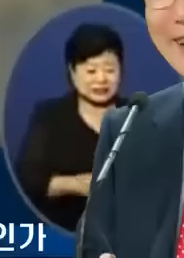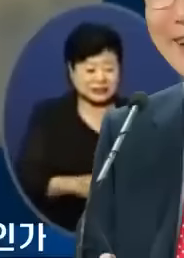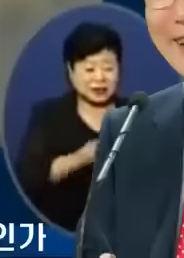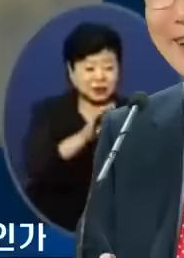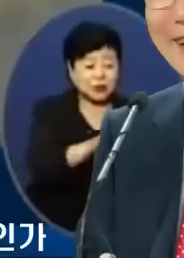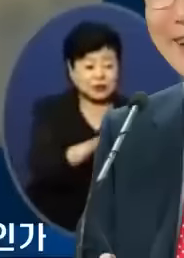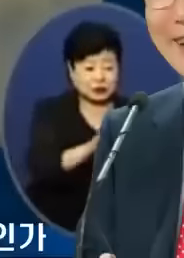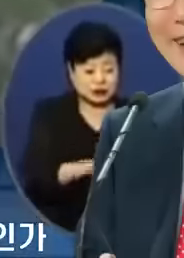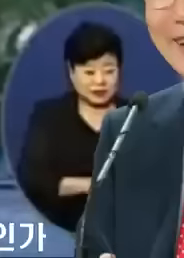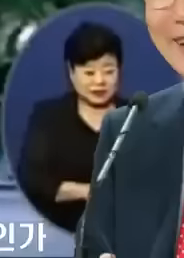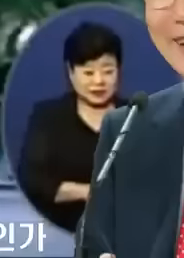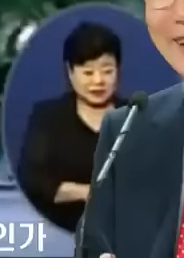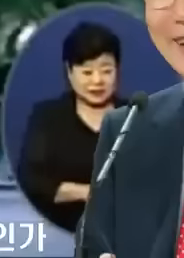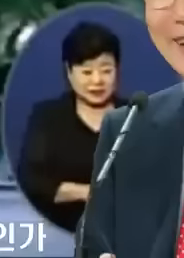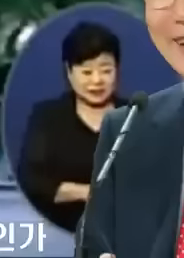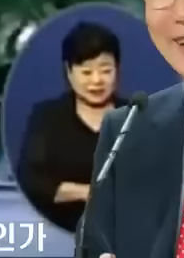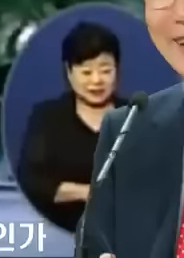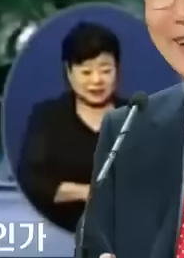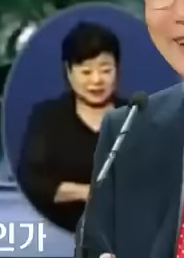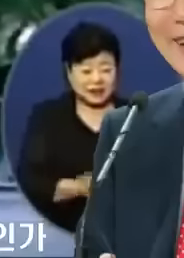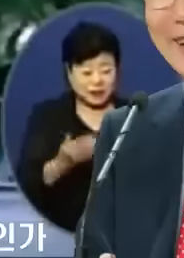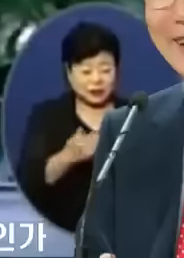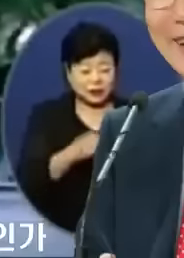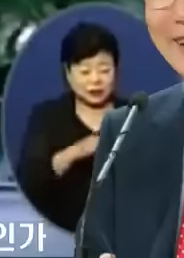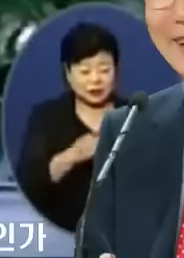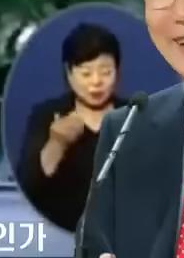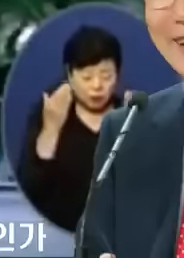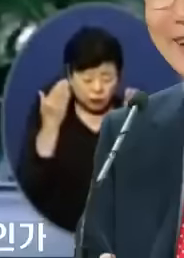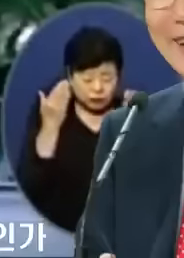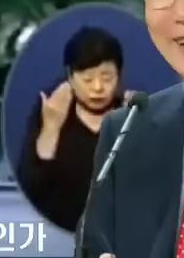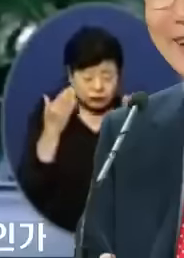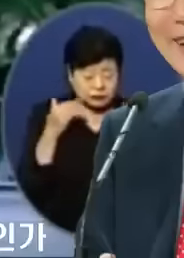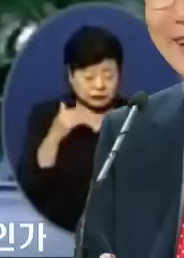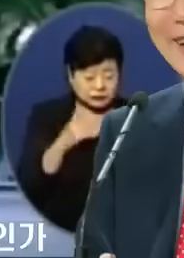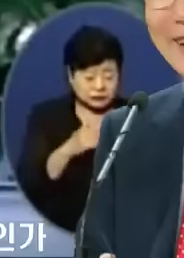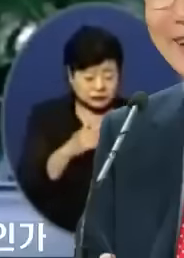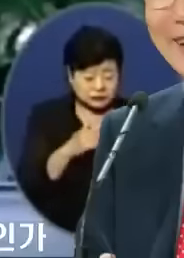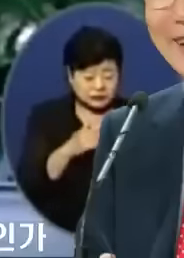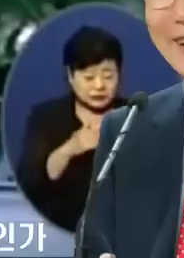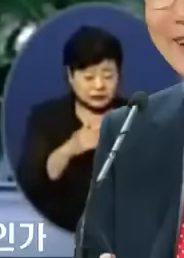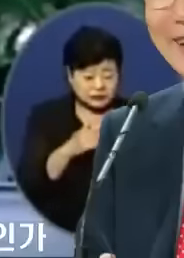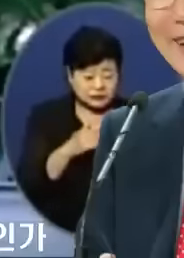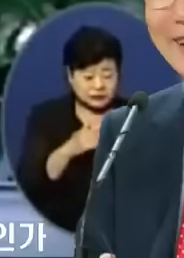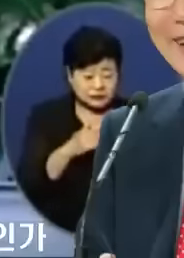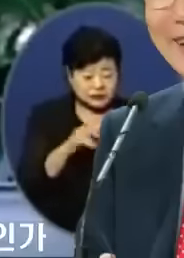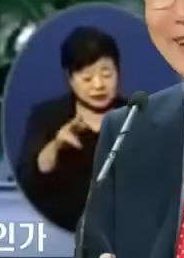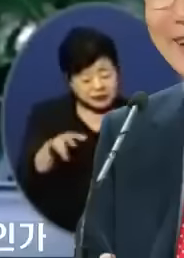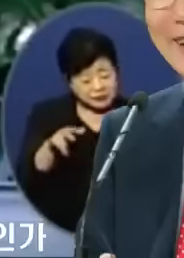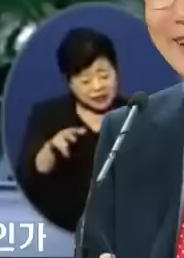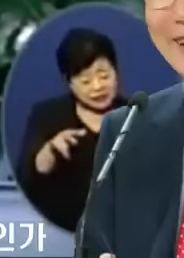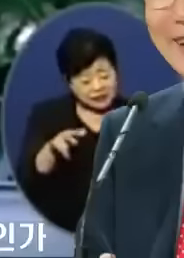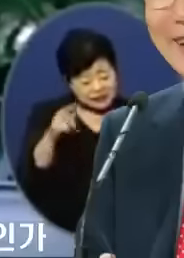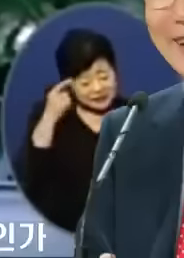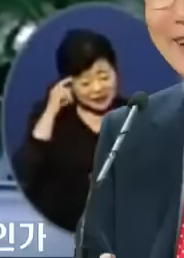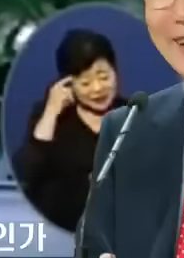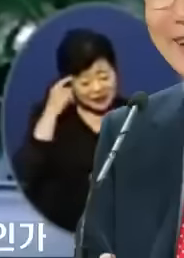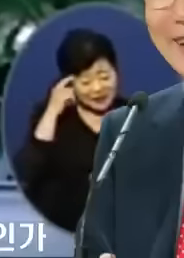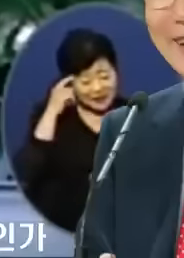수 있도록 해놨어요. 그리고 학교에 가서 공부를 하면서 공부는 머리 안 들어오고 그 잠자리만 자고 눈에